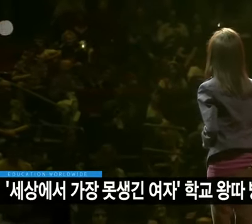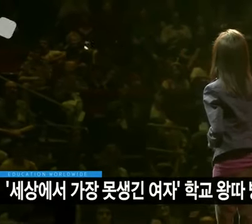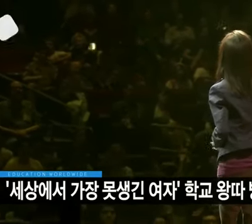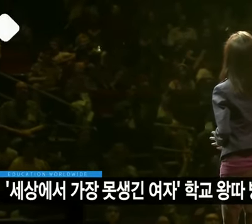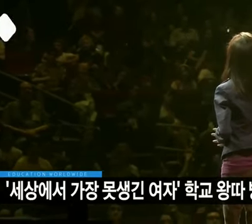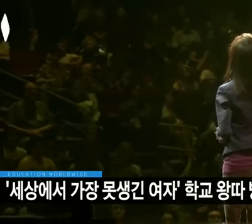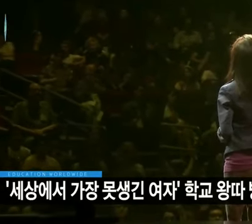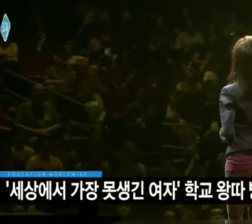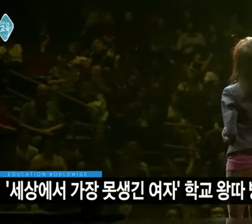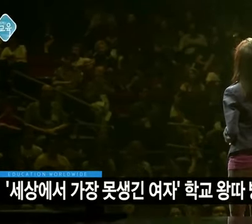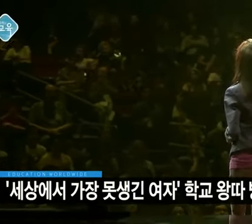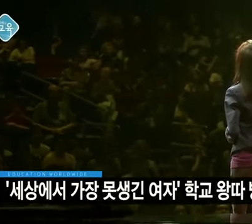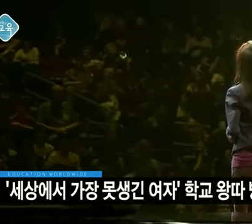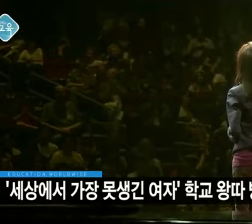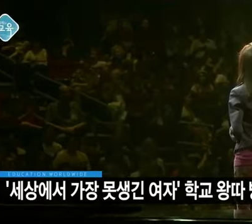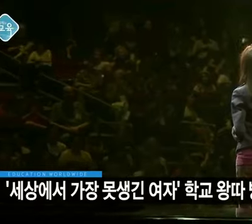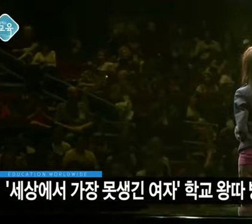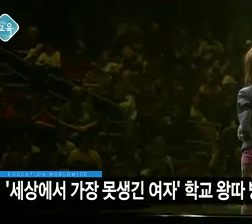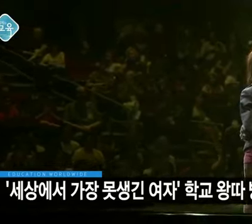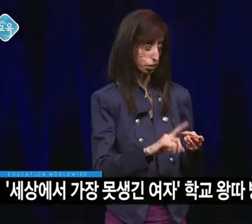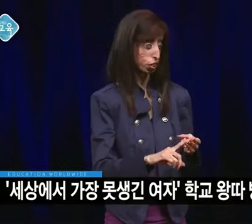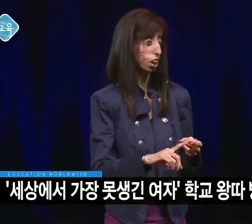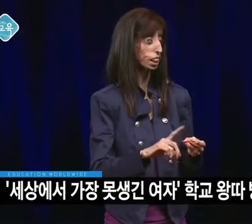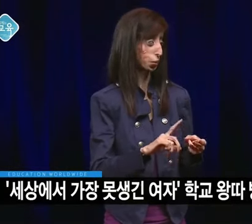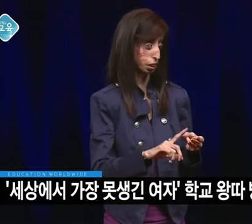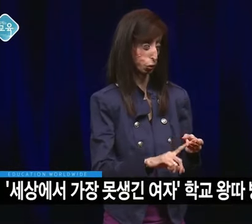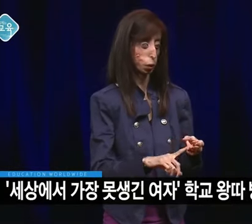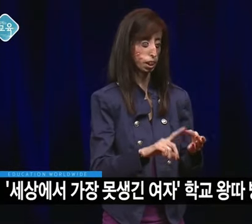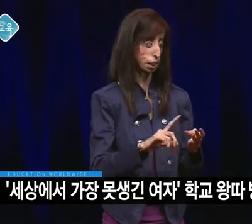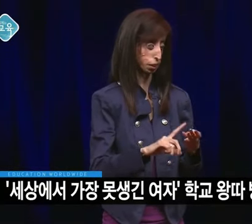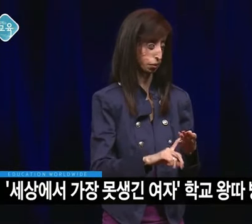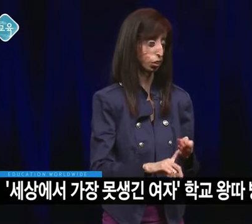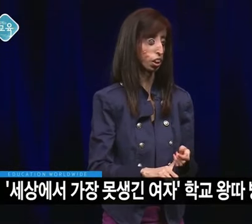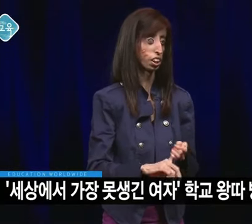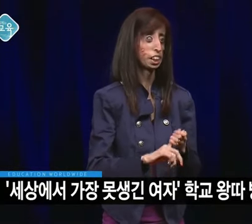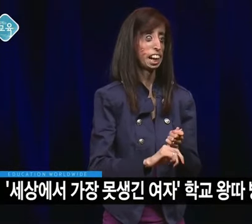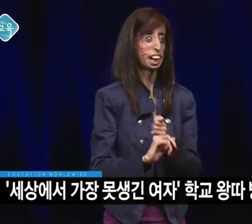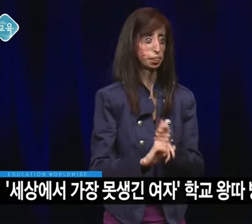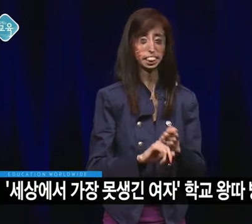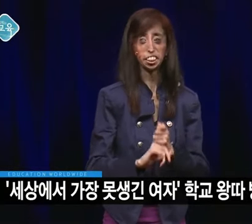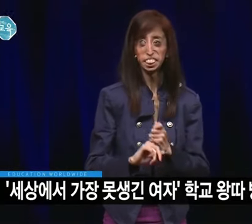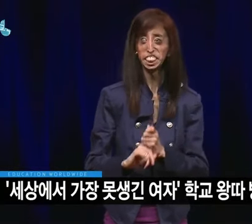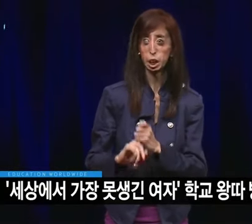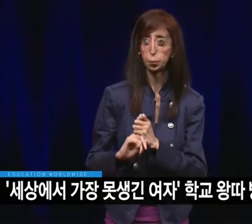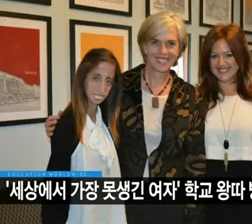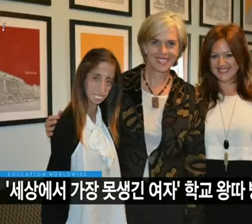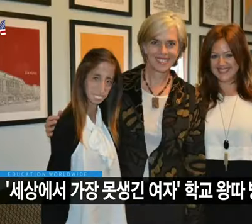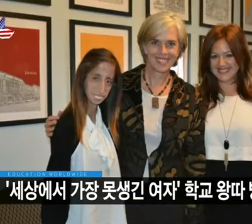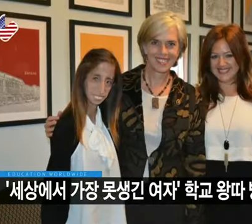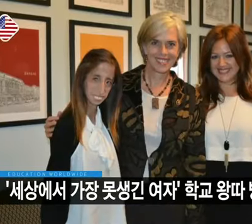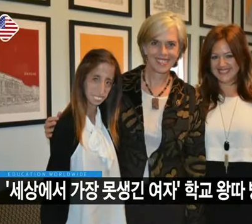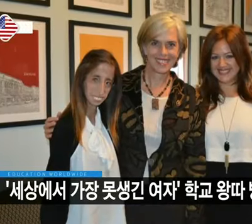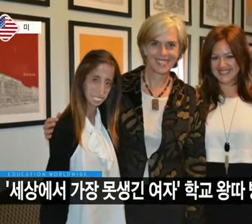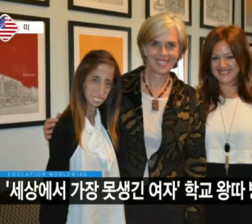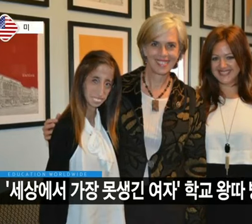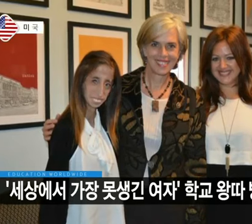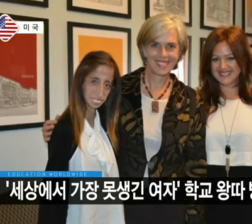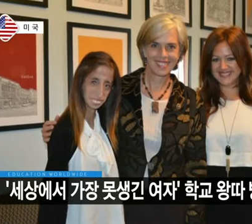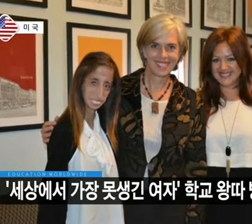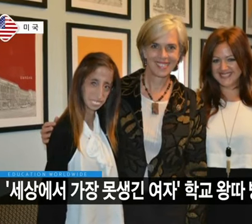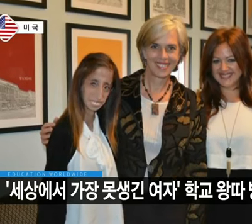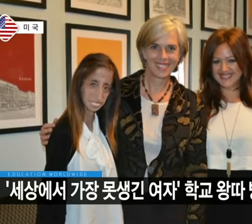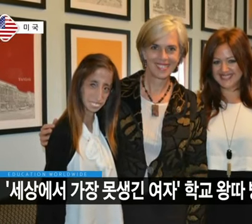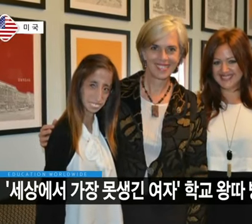조로증과 함께 거미손 증후군이라는 선천적 희소병을 앓고 있는 미국의 한 여성이 학교 왕따